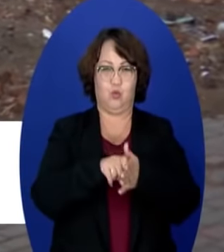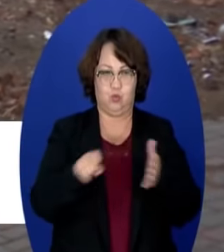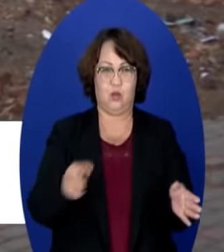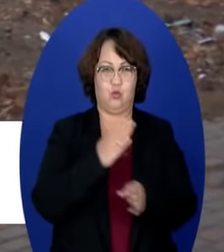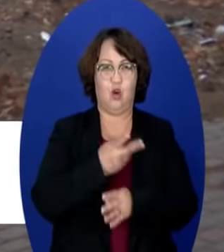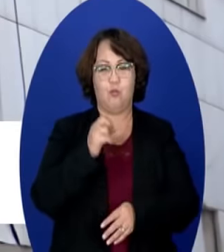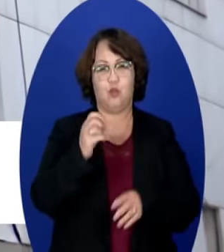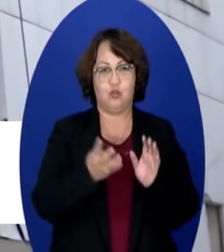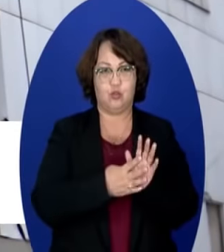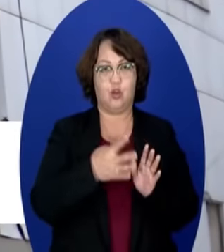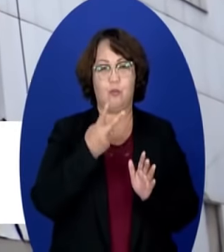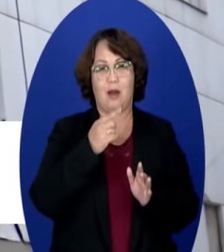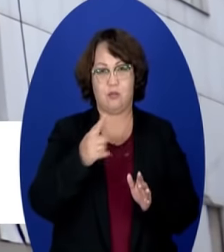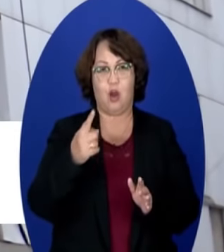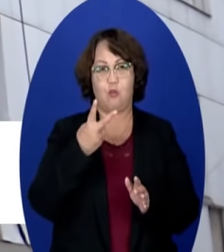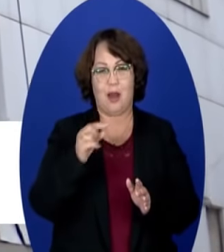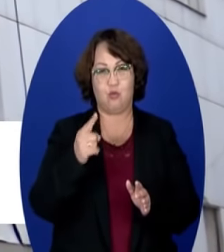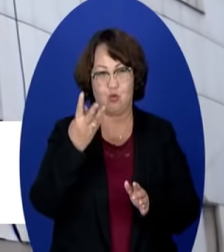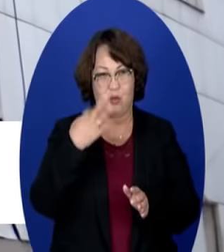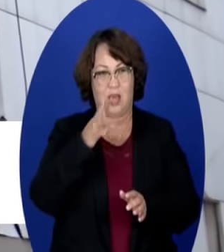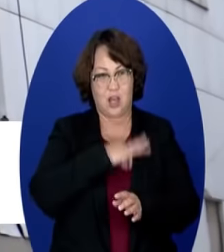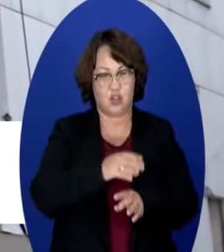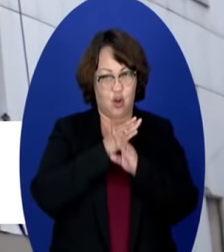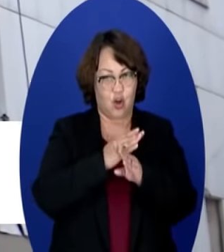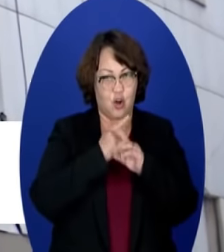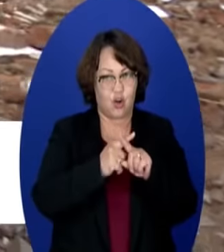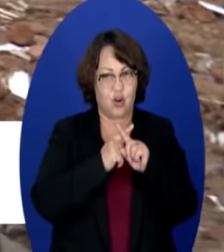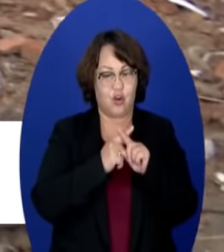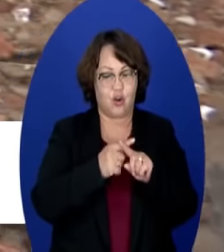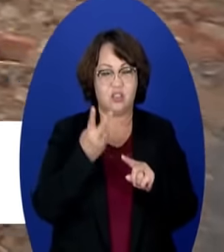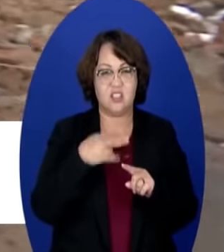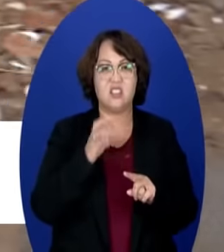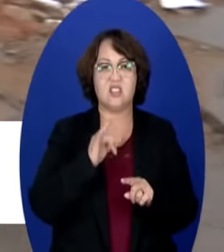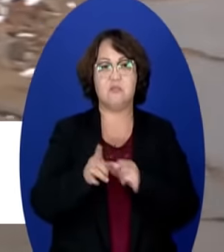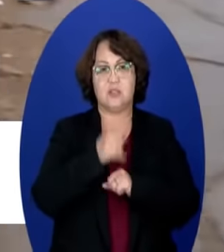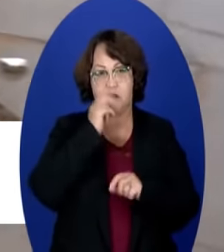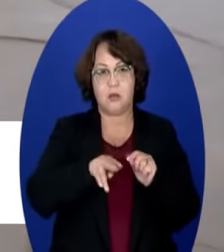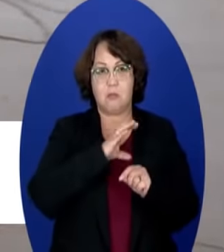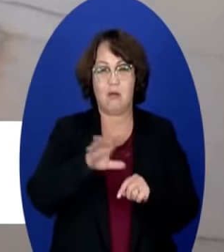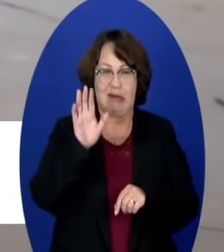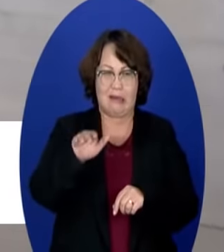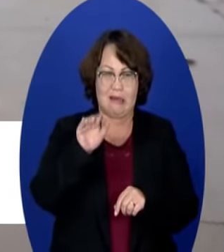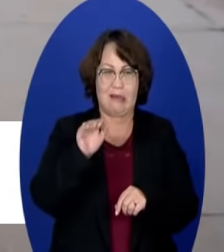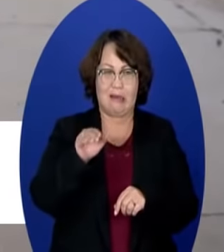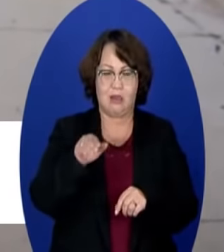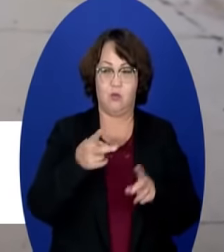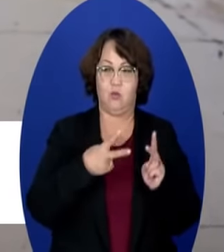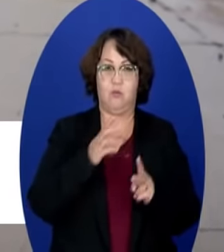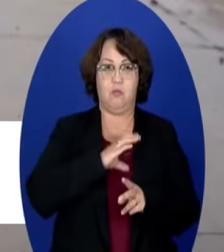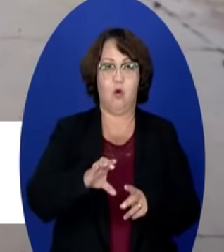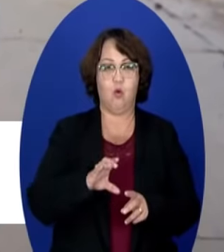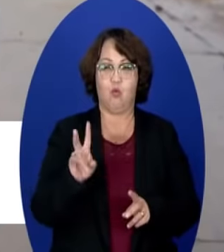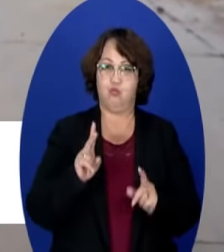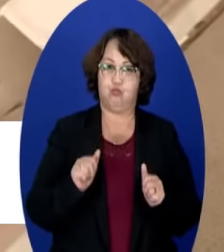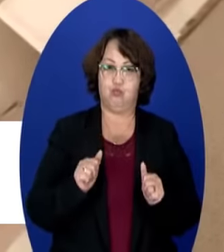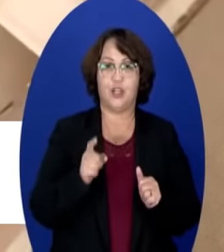11, 14 онд ашиглахыг хориглосон шийдвэрийг нийслэлийн мэрэгжлийн ялтын газраас удаа дараа гаргаж байсан байна. Гэвч үйлчилгээний байгууллагууд хэвийн